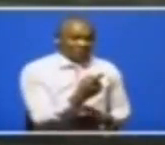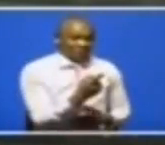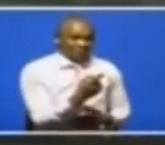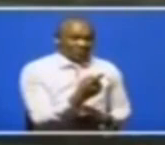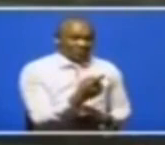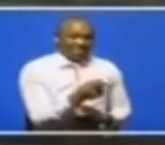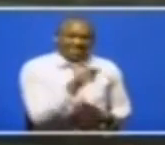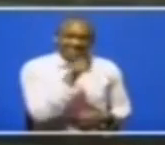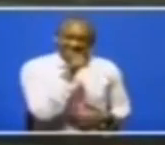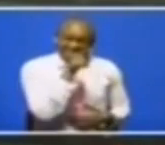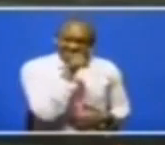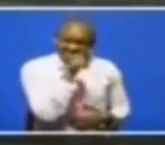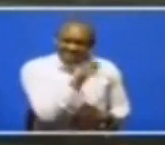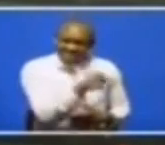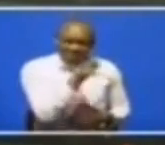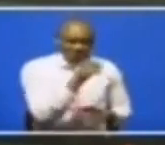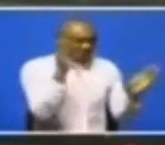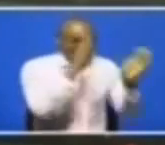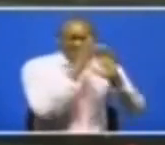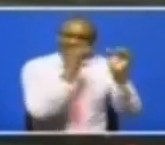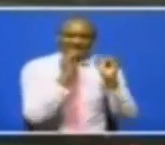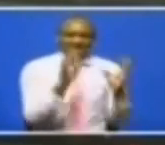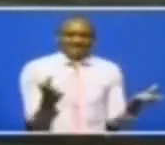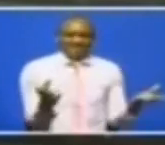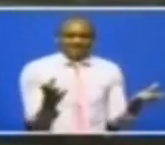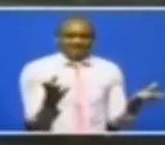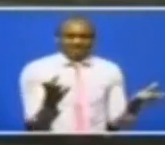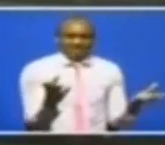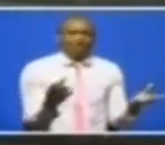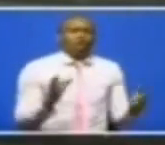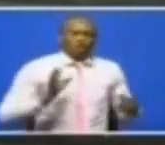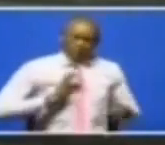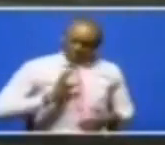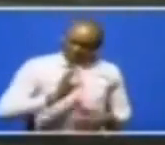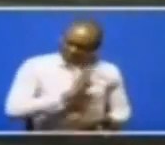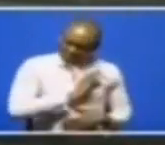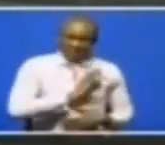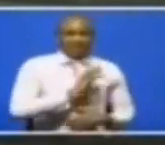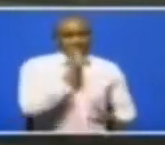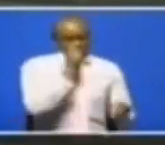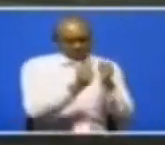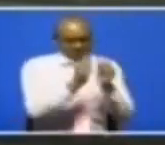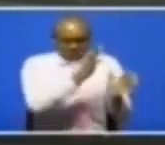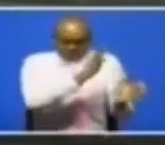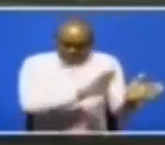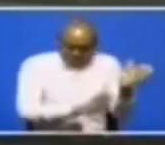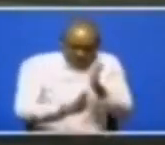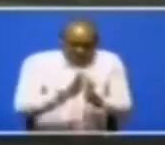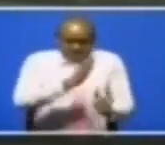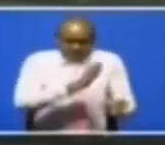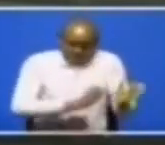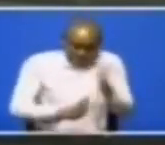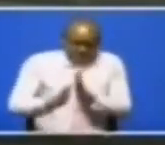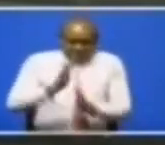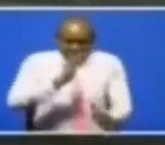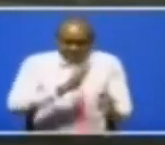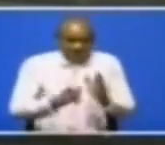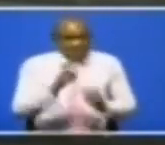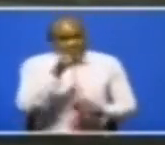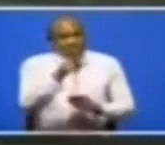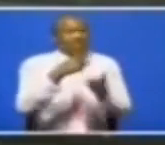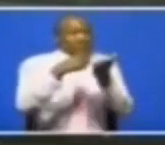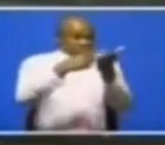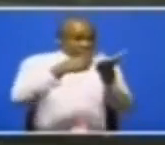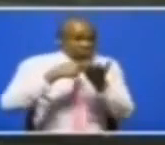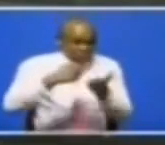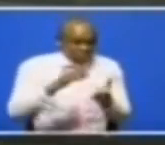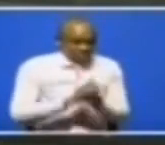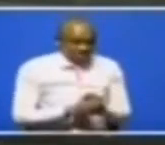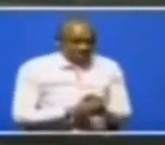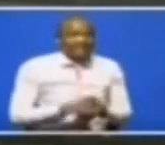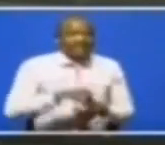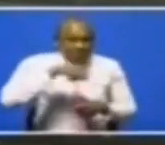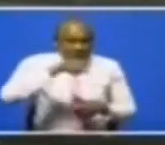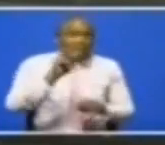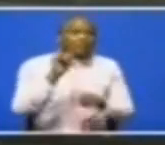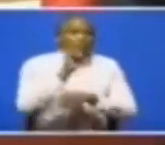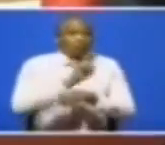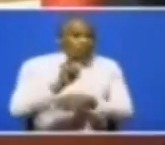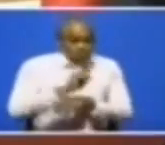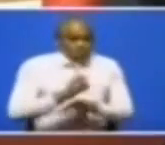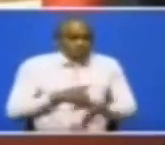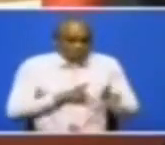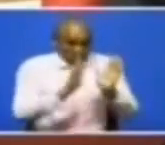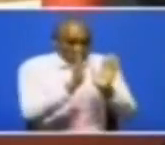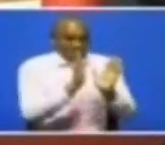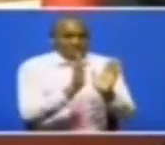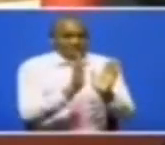sio kitu ambacho kimefichika kuwa kamati ambayo ilikuwa inafanya maandalizi ya mdahalo ilitumia